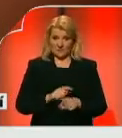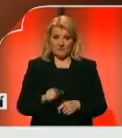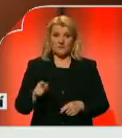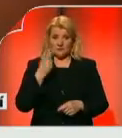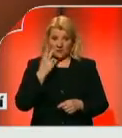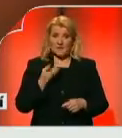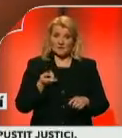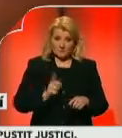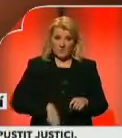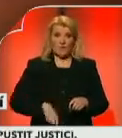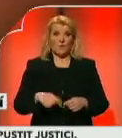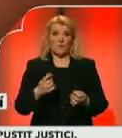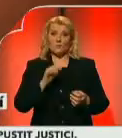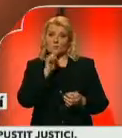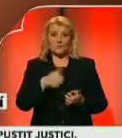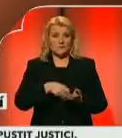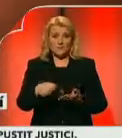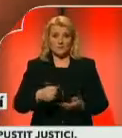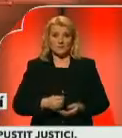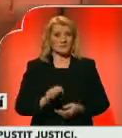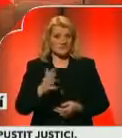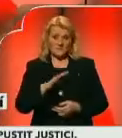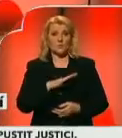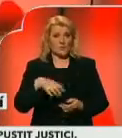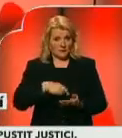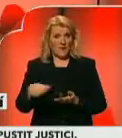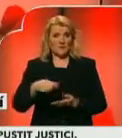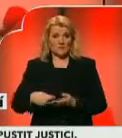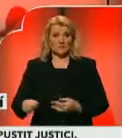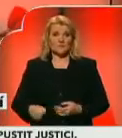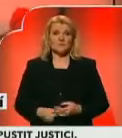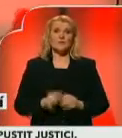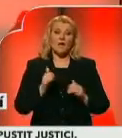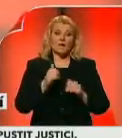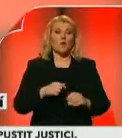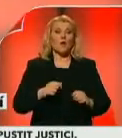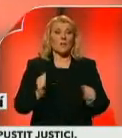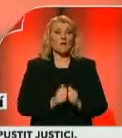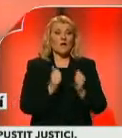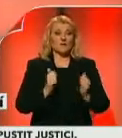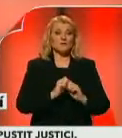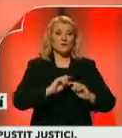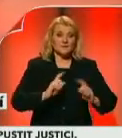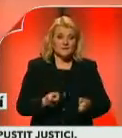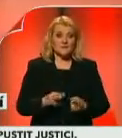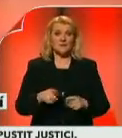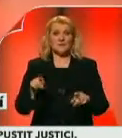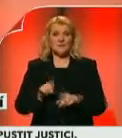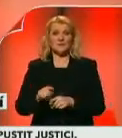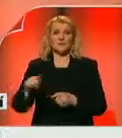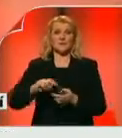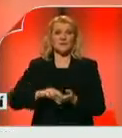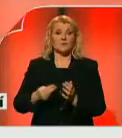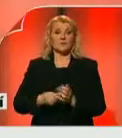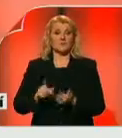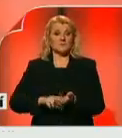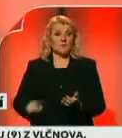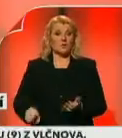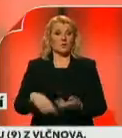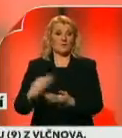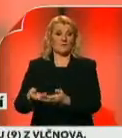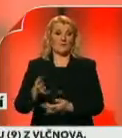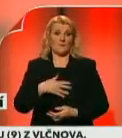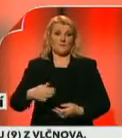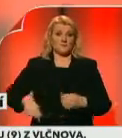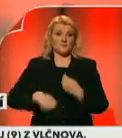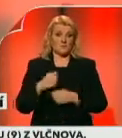k vyplacení té dávky. Samozřejmě, že ty dávky se vyplácejí dál. Přece něco jiného je praxe a něco jiného je to, co metodickým pokynem vydává